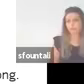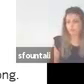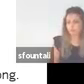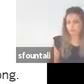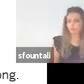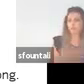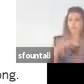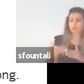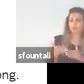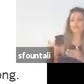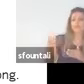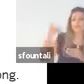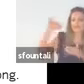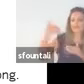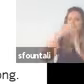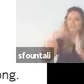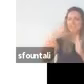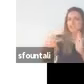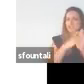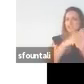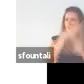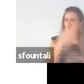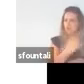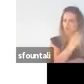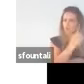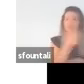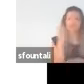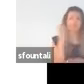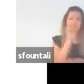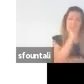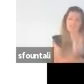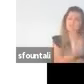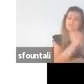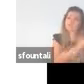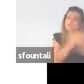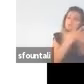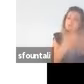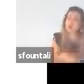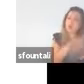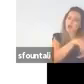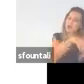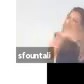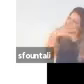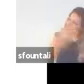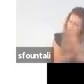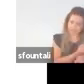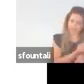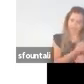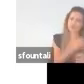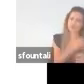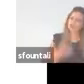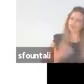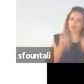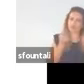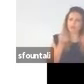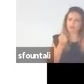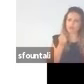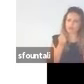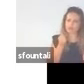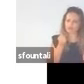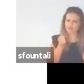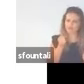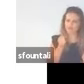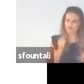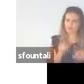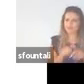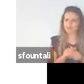παρακάτω απόσπασμα είναι από μία επιζήσασα βιασμού, της οποίας πήραμε... Monica, could you please turn the slide back? Just